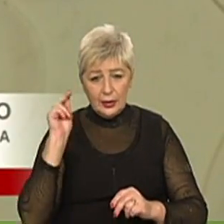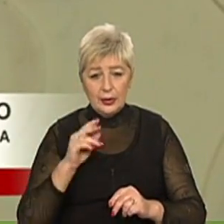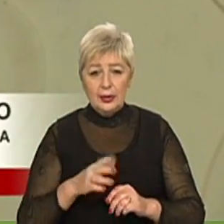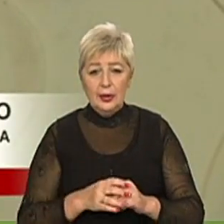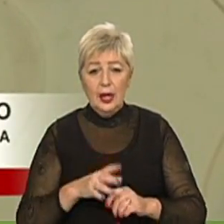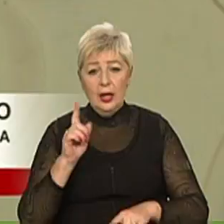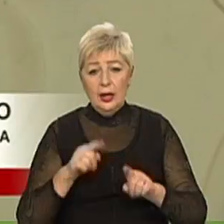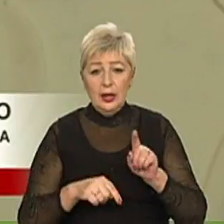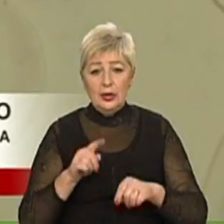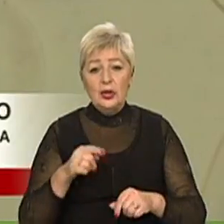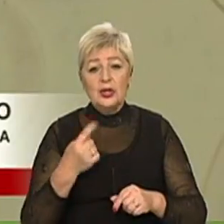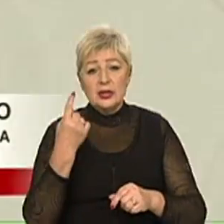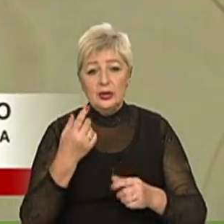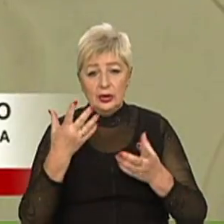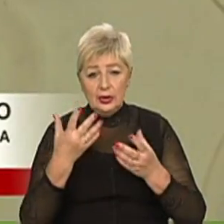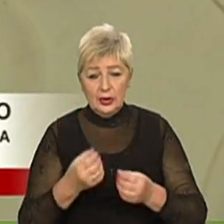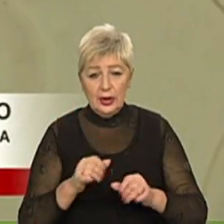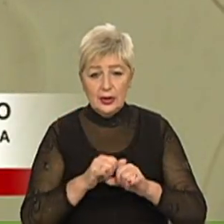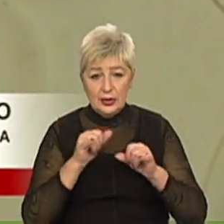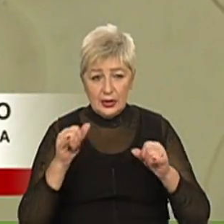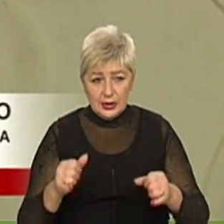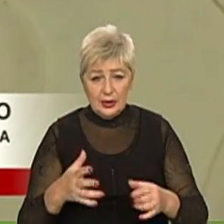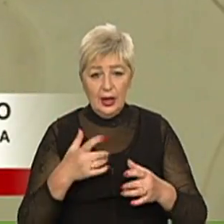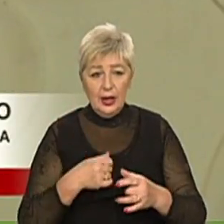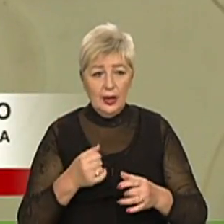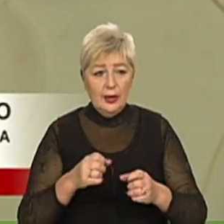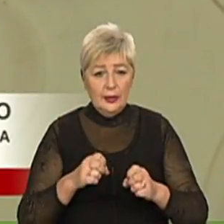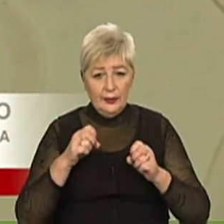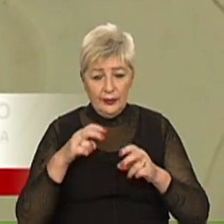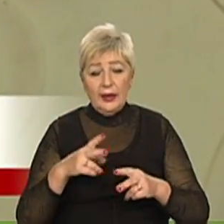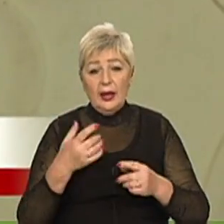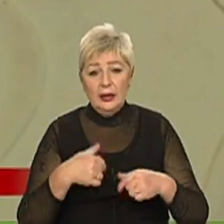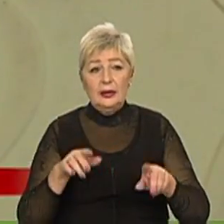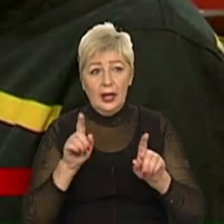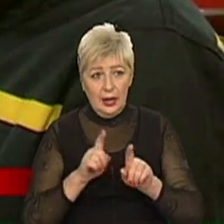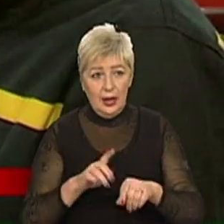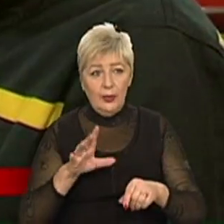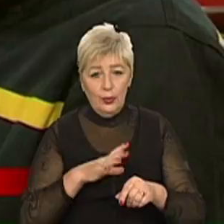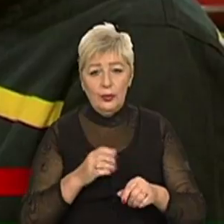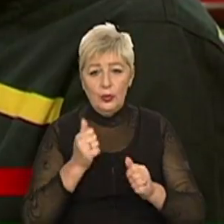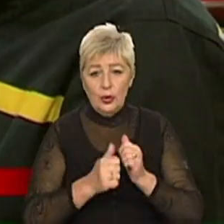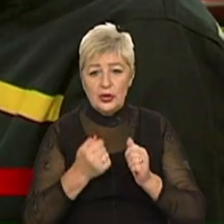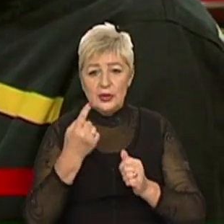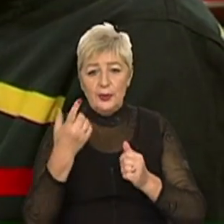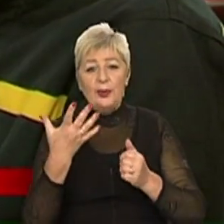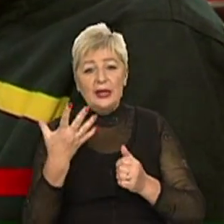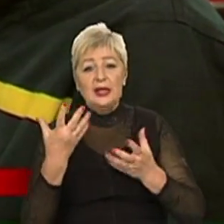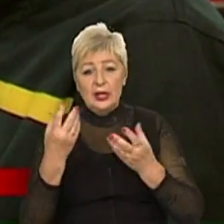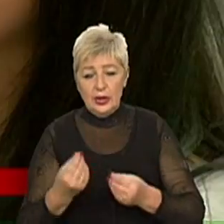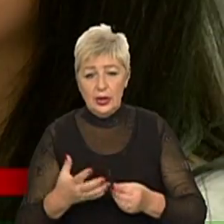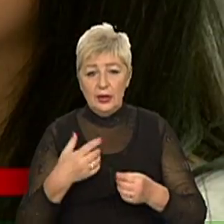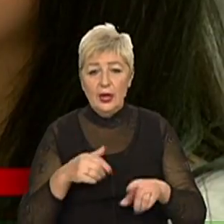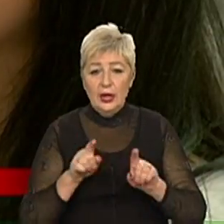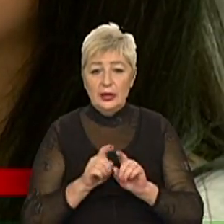Іноді за один день зростаєш на роки. Саме таким був кожен із 5 днів нашого тренінгу. Проведення в Дніпрі таких